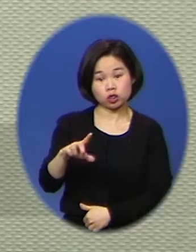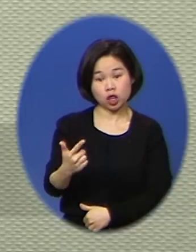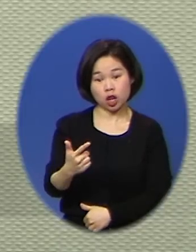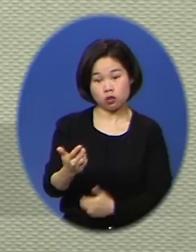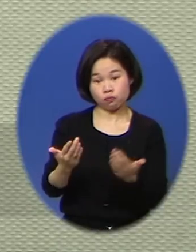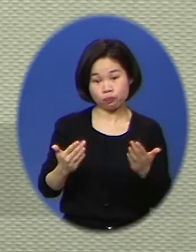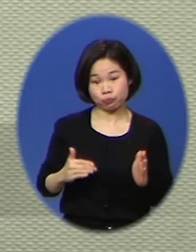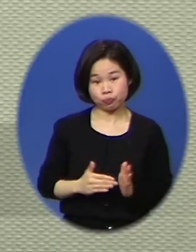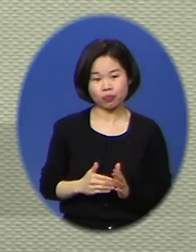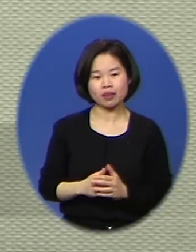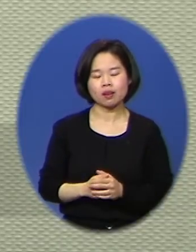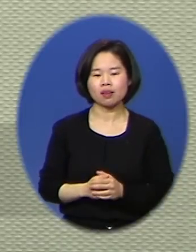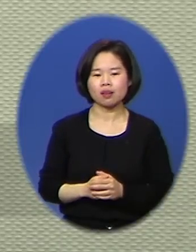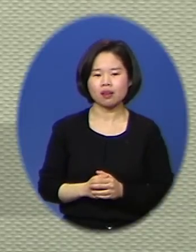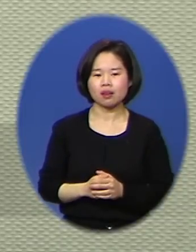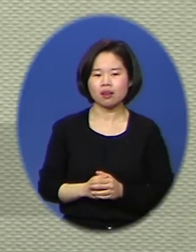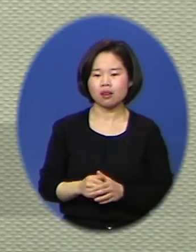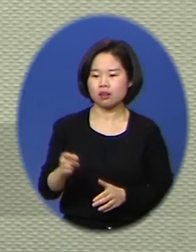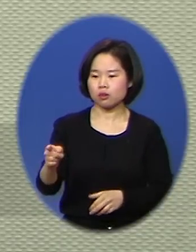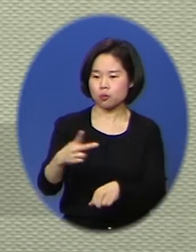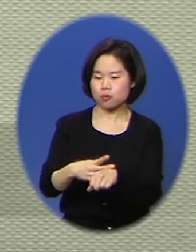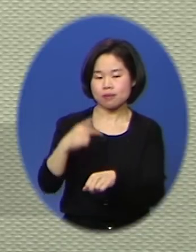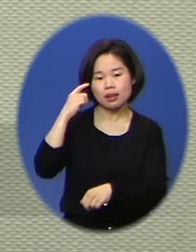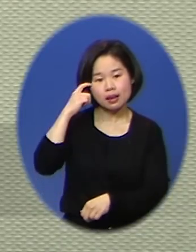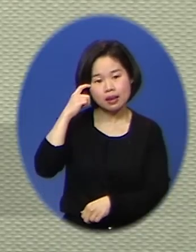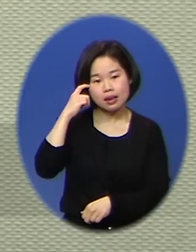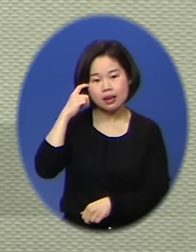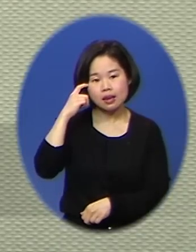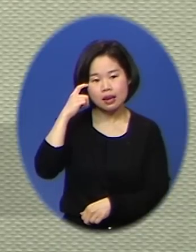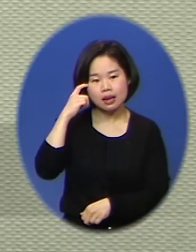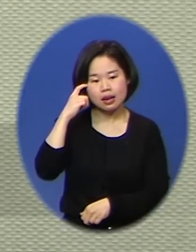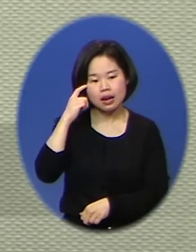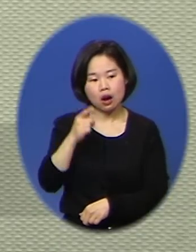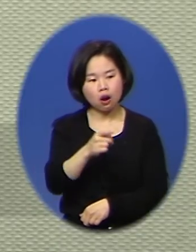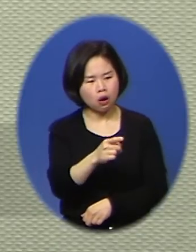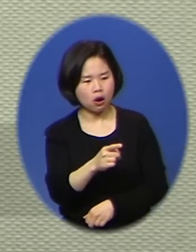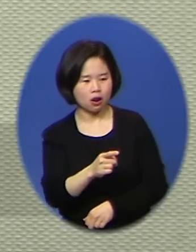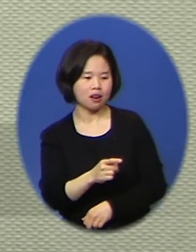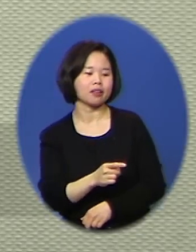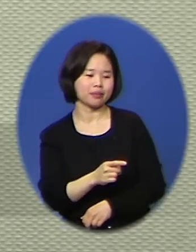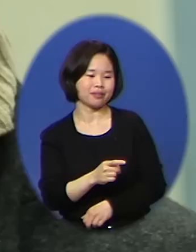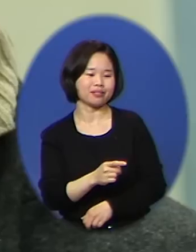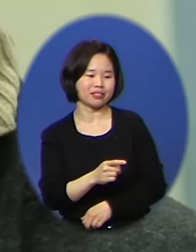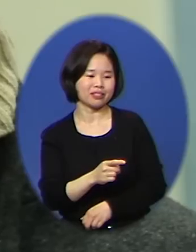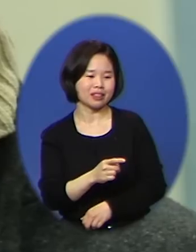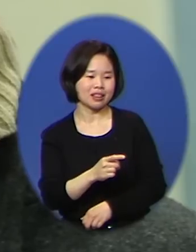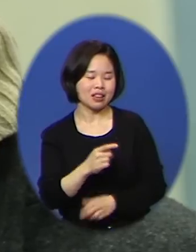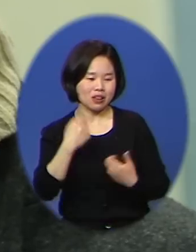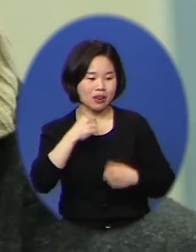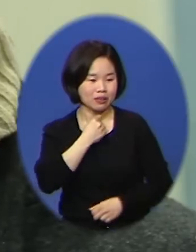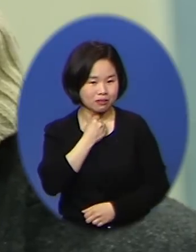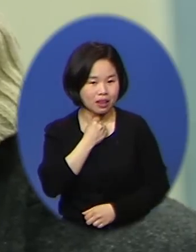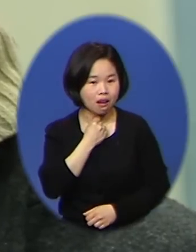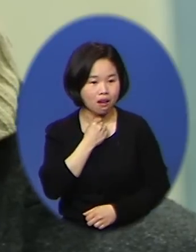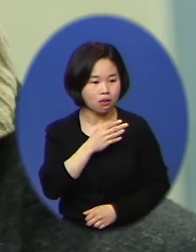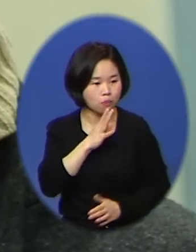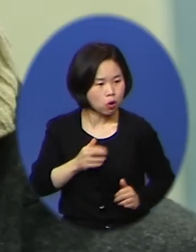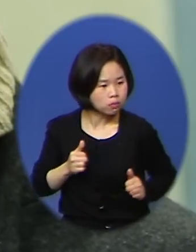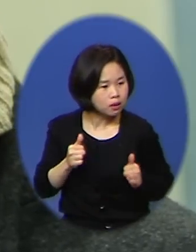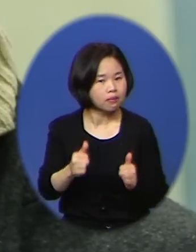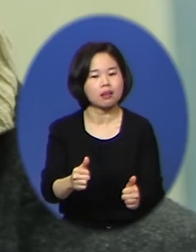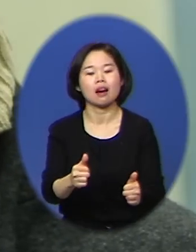네, 그 교수님의 생각은요, 제가 와 진짜 정신이 있다, 와 진짜 열심히